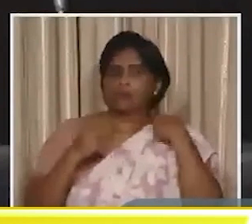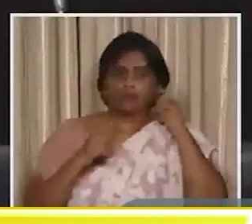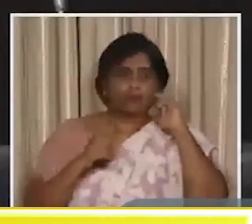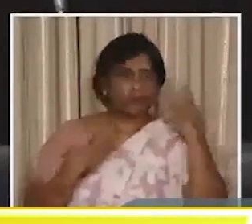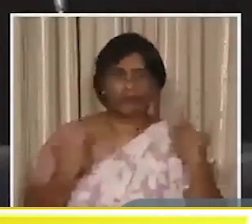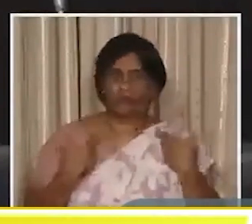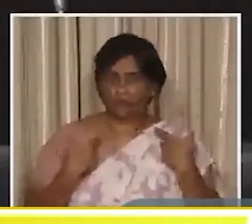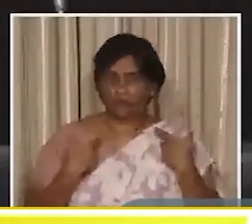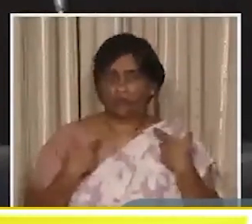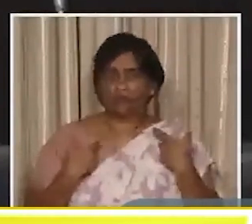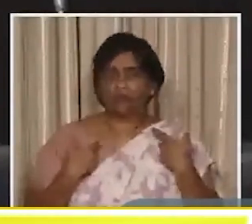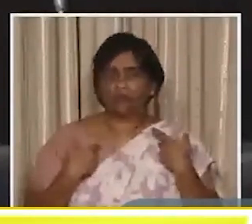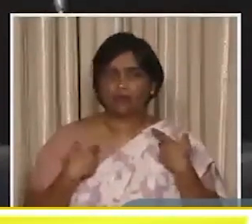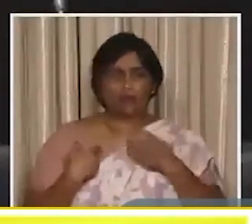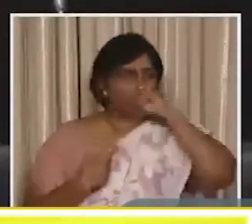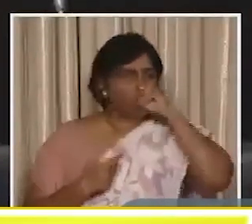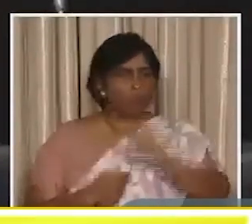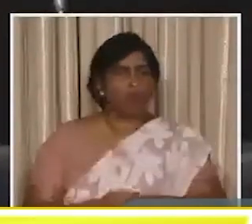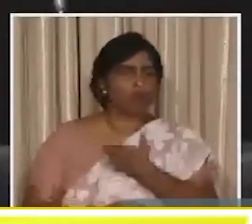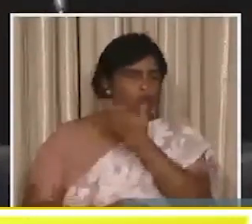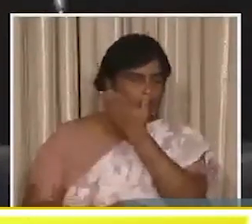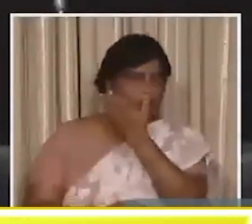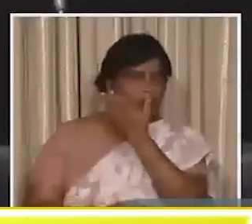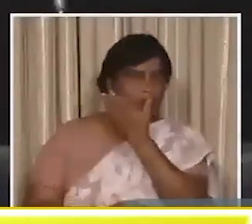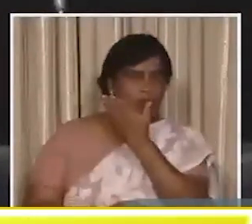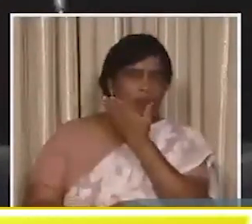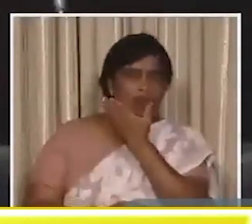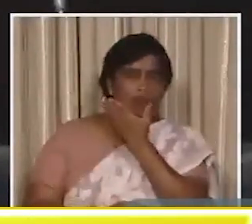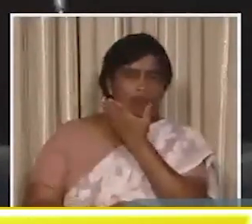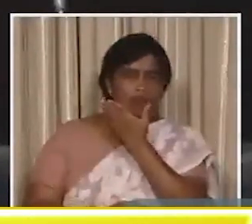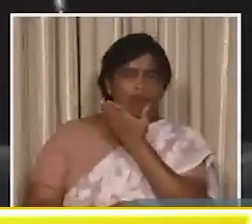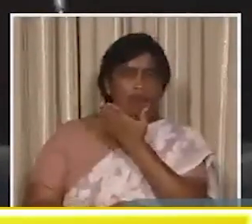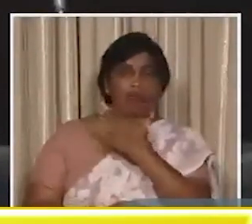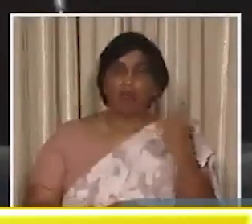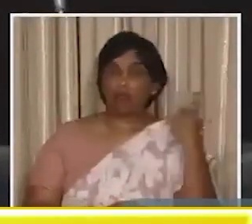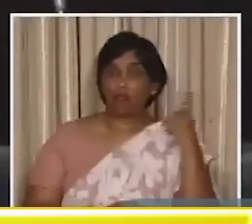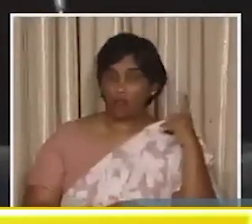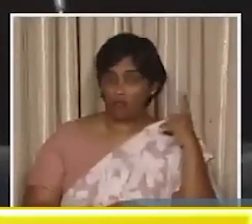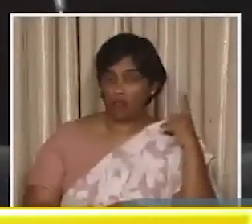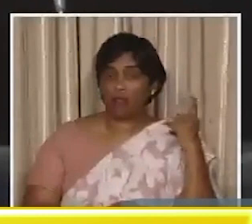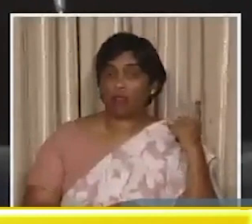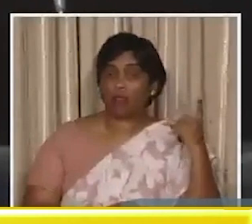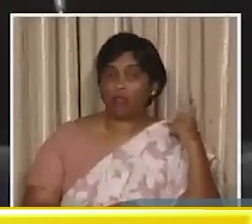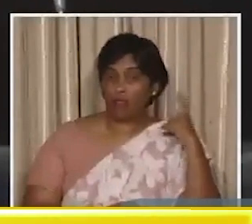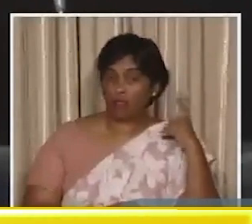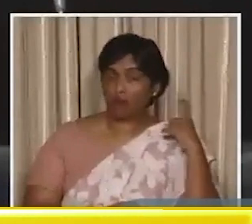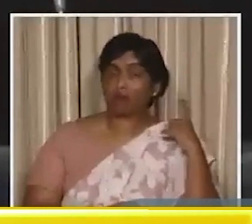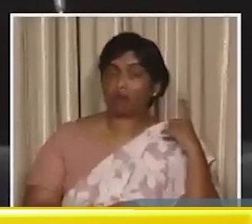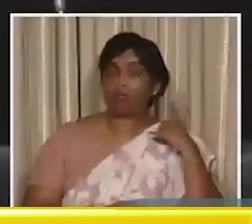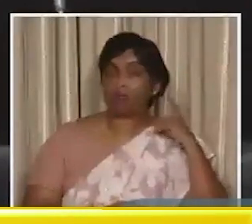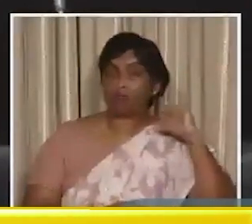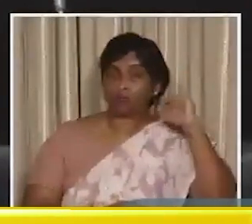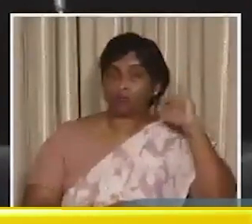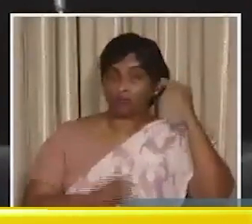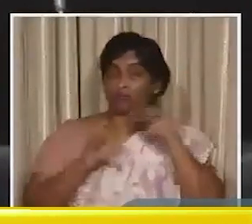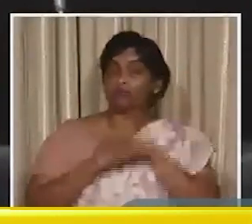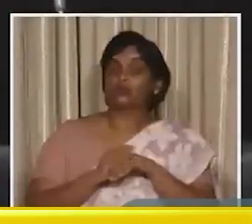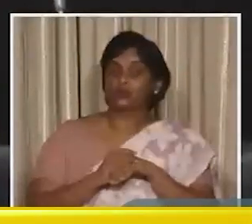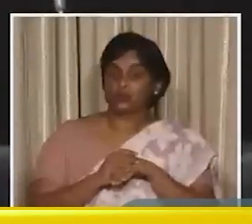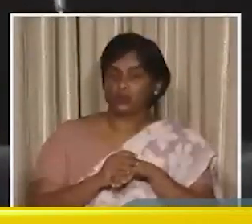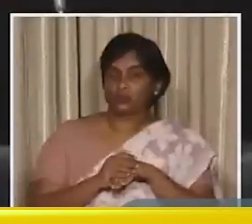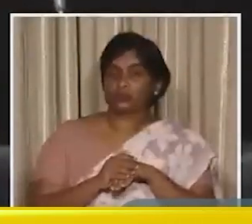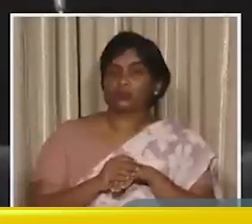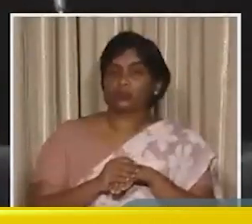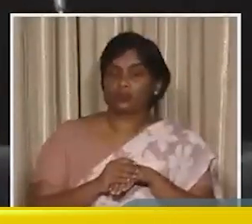බොරු කියන්නේ මෙයා මේ හමුදාවේ හමුදාවේ හමුදාපති විදියට ඉන්නකොට මෙයාගේ හමුදා හඳ